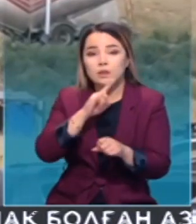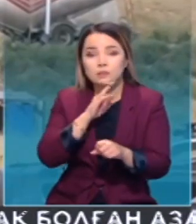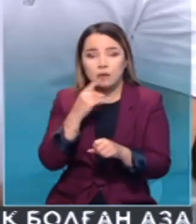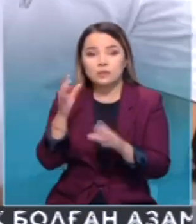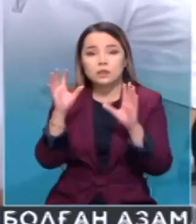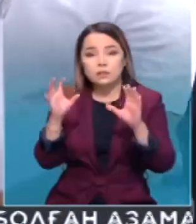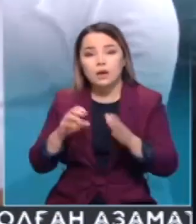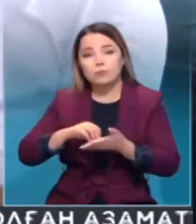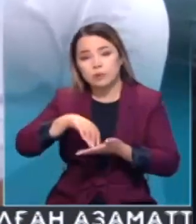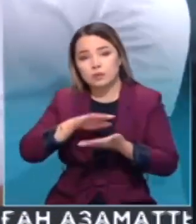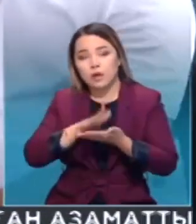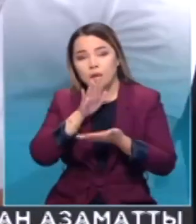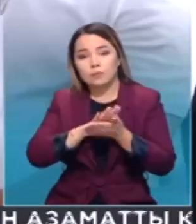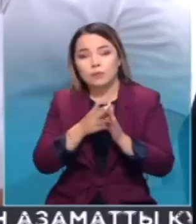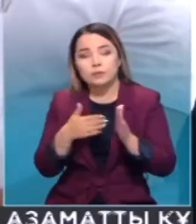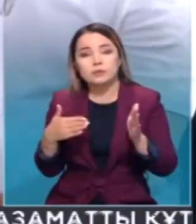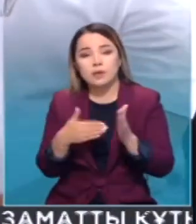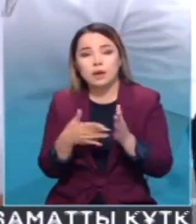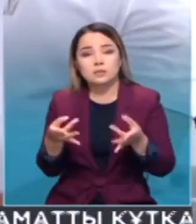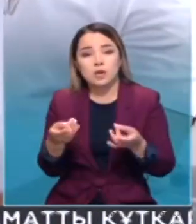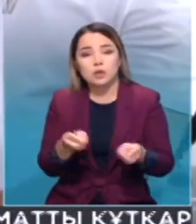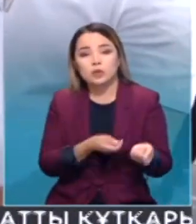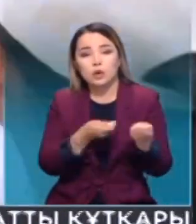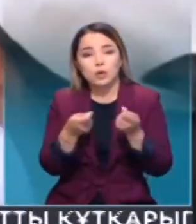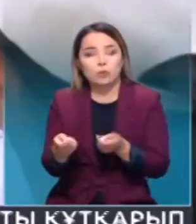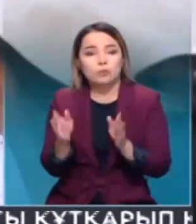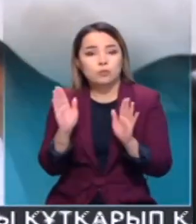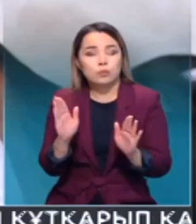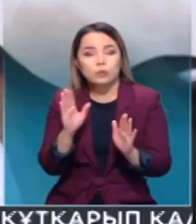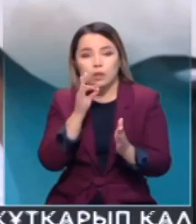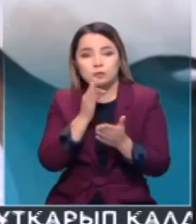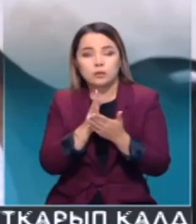заңнамаларында белгіленген мөлшер мен шикізат тасымалдайтын болды.